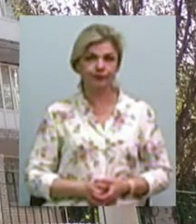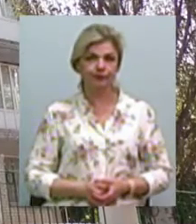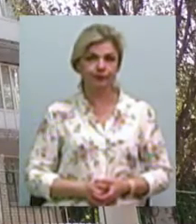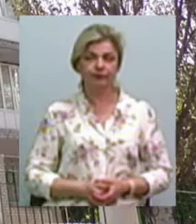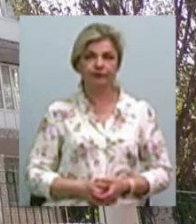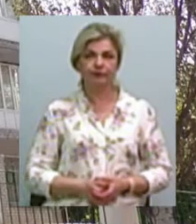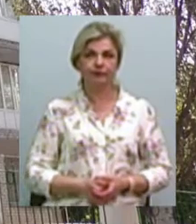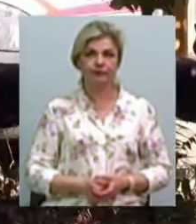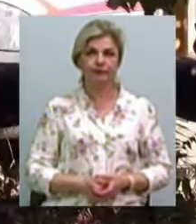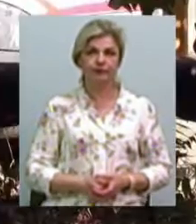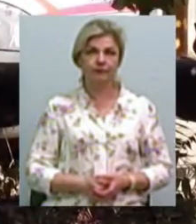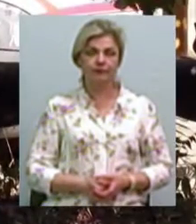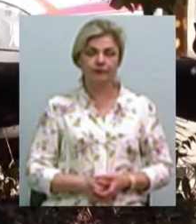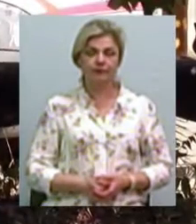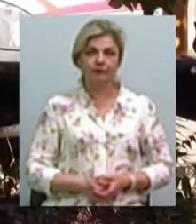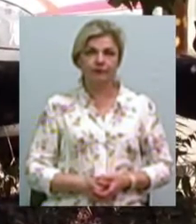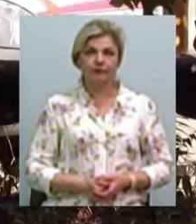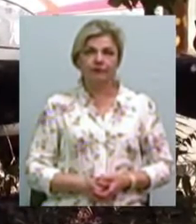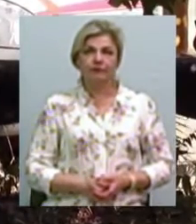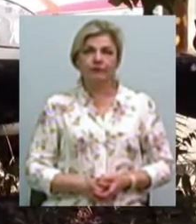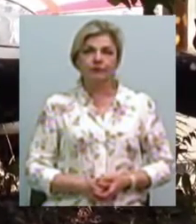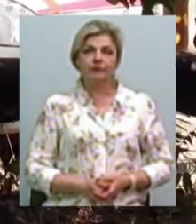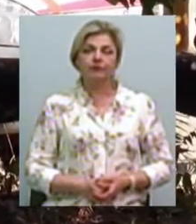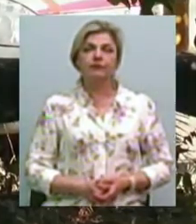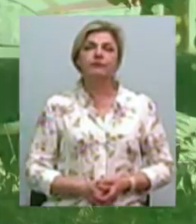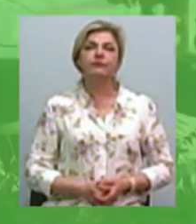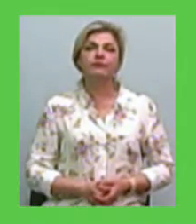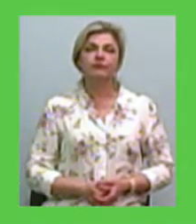Вікторія Андрушків, Юлія Кускова. Новини на Суспільному. Миколаїв.